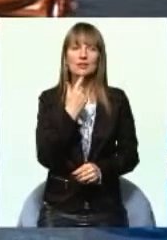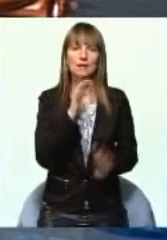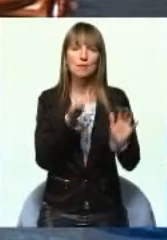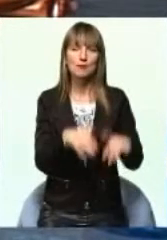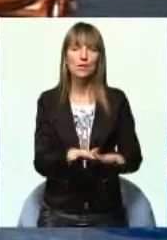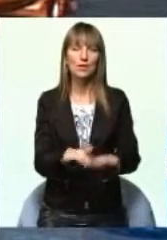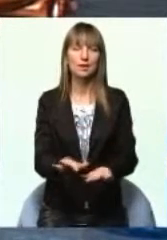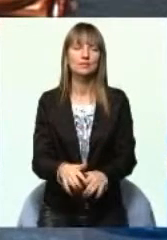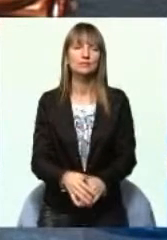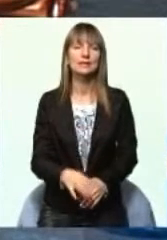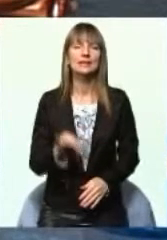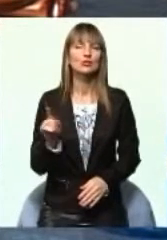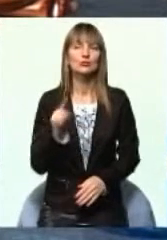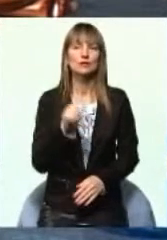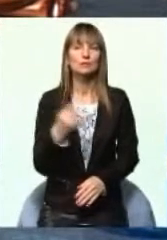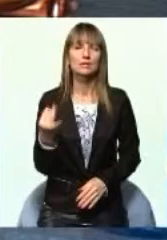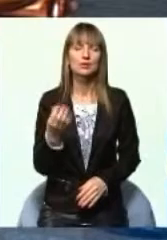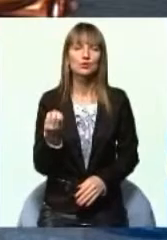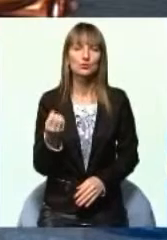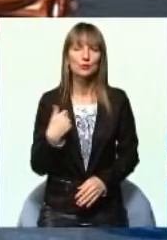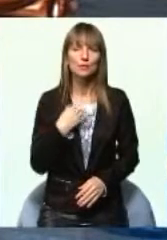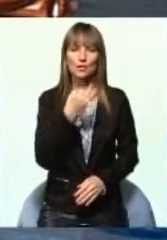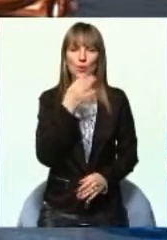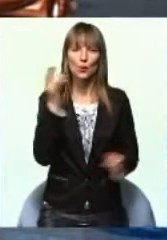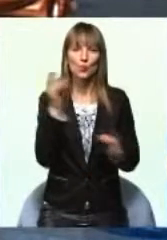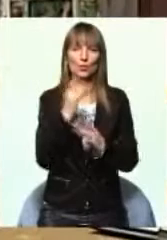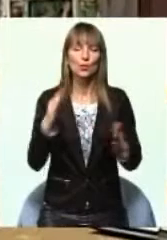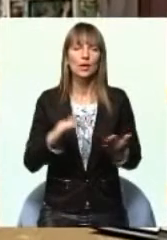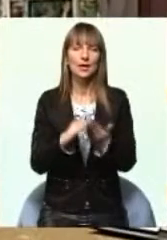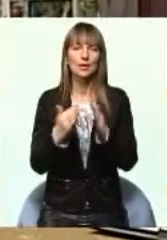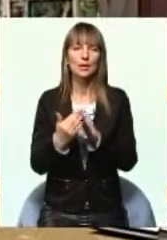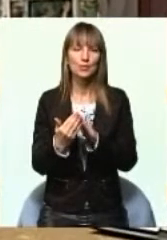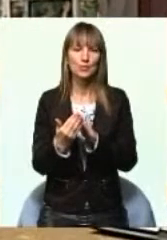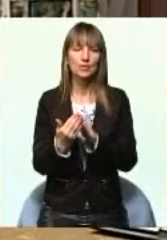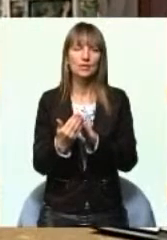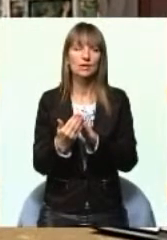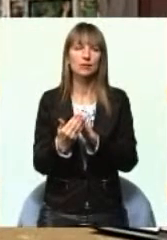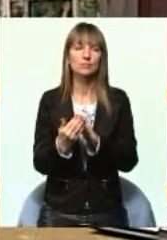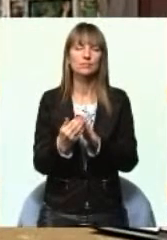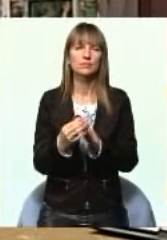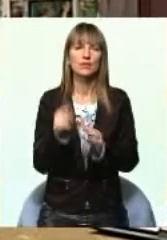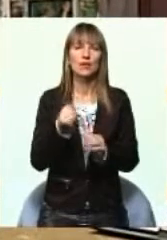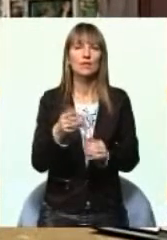море. І що там і цікавого? І ще дуже мені подобається культура Єгипта, саме його